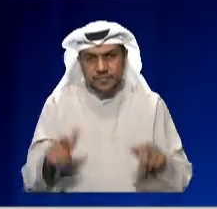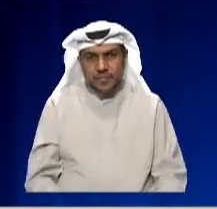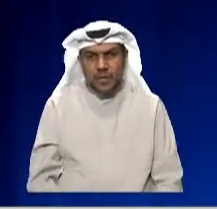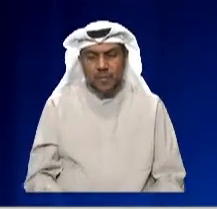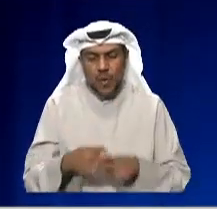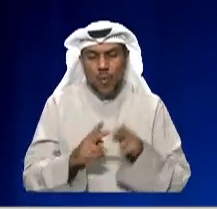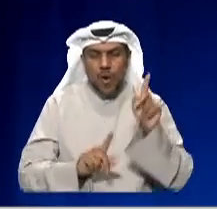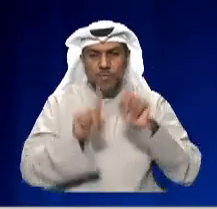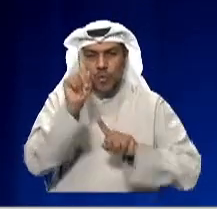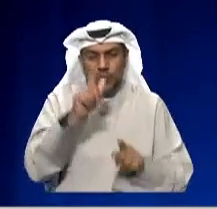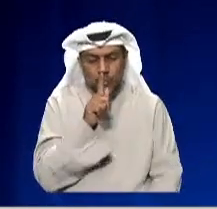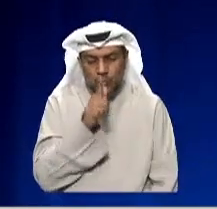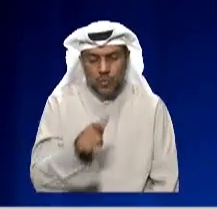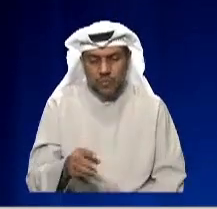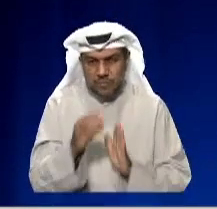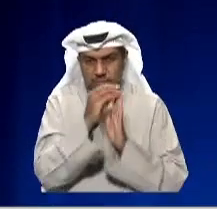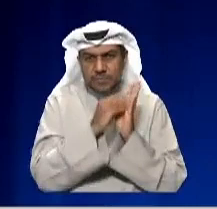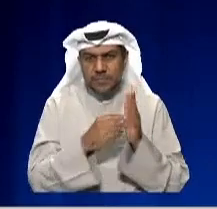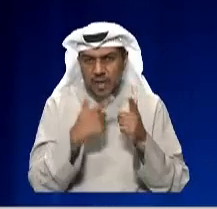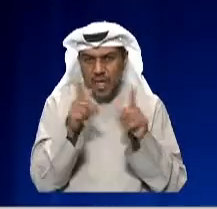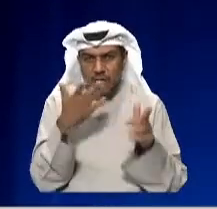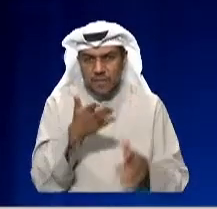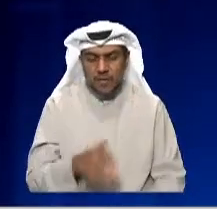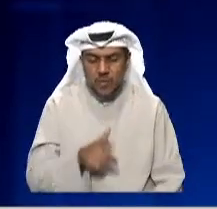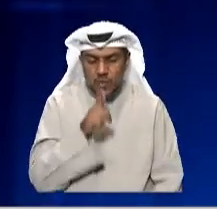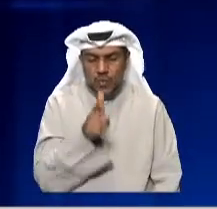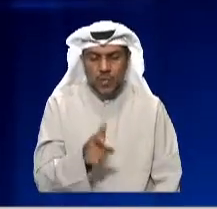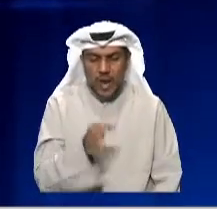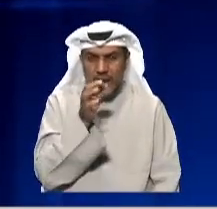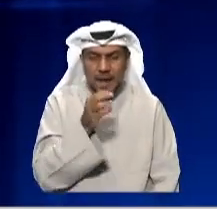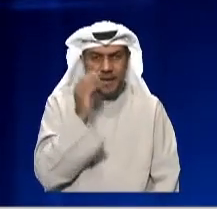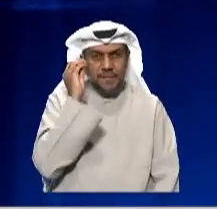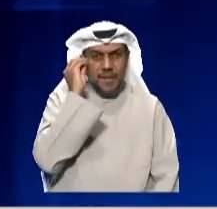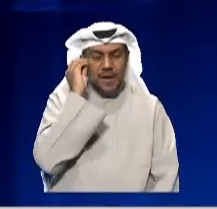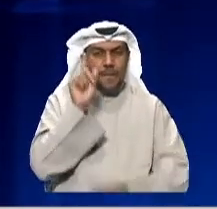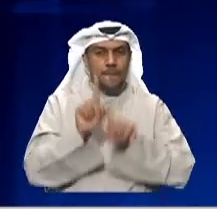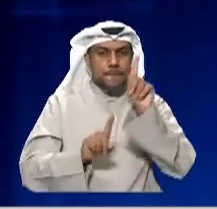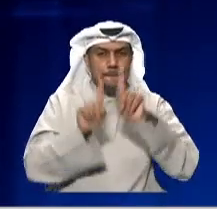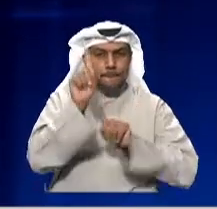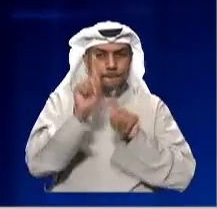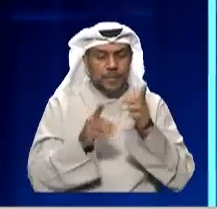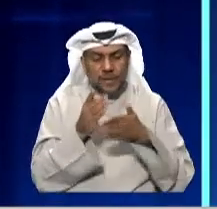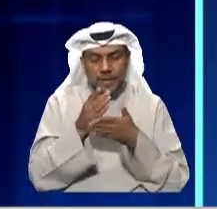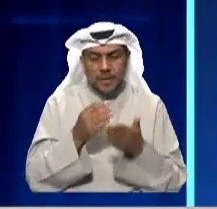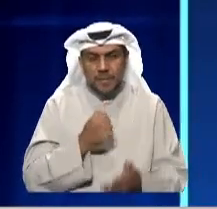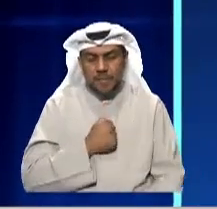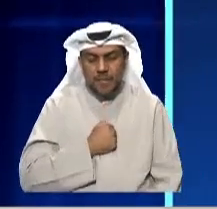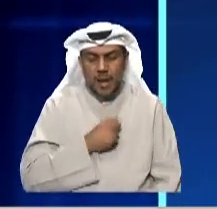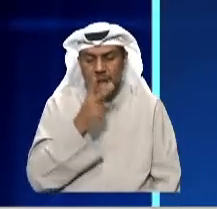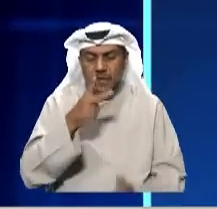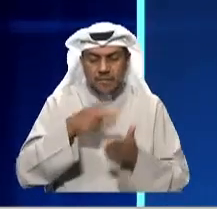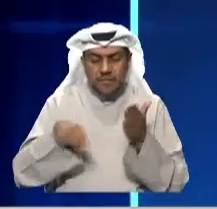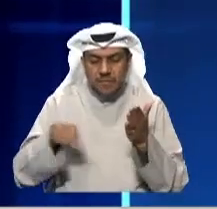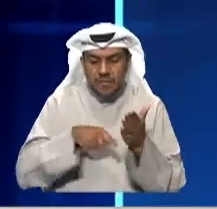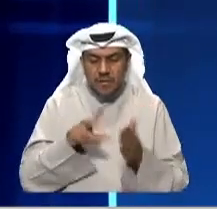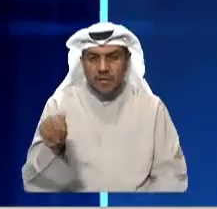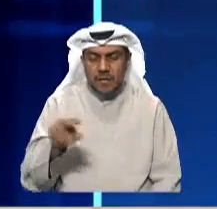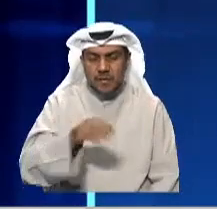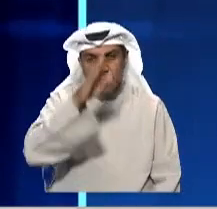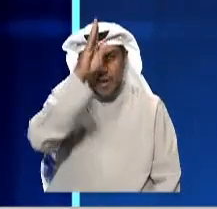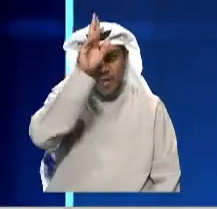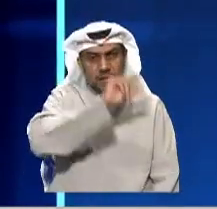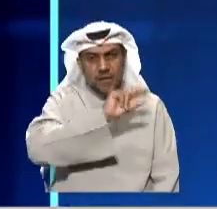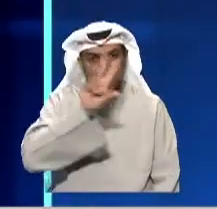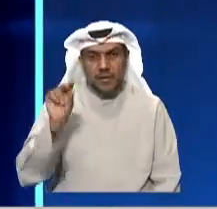الكويت إن إتمام هذه العملية يخضع لاستيفاء الوثائق القانونية ومتطلبات سوق العراق للأوراق